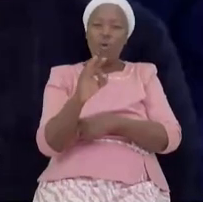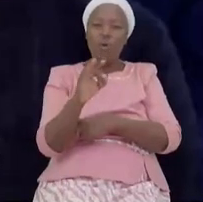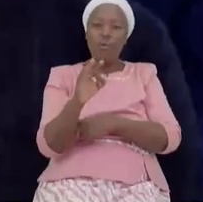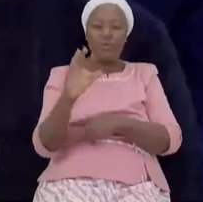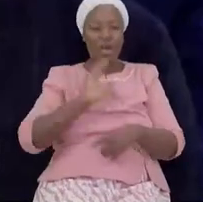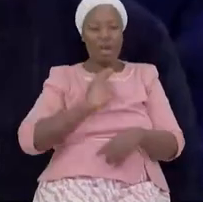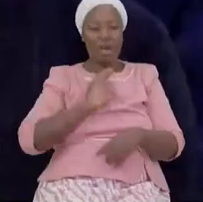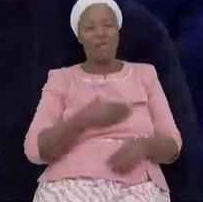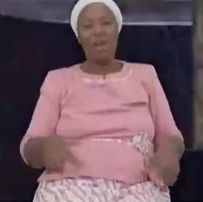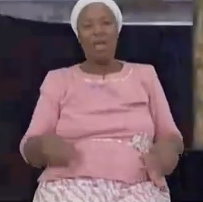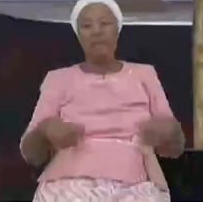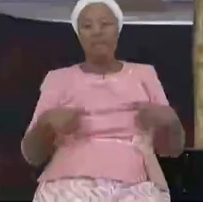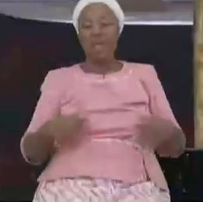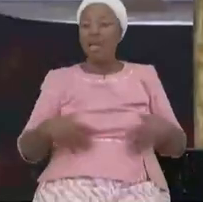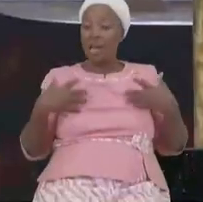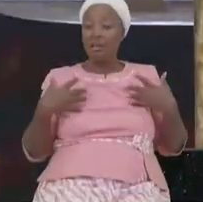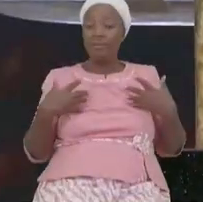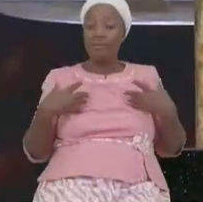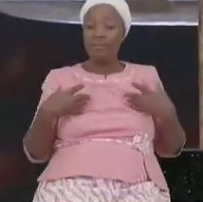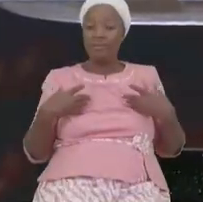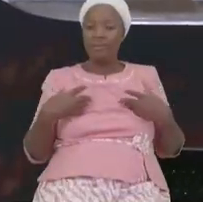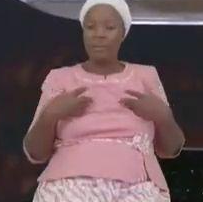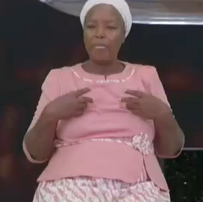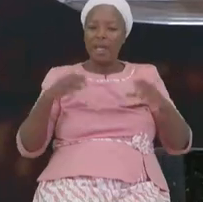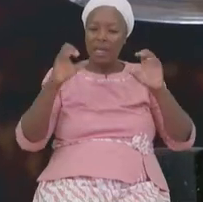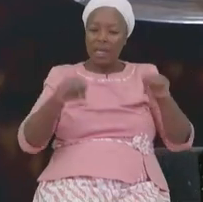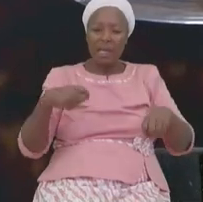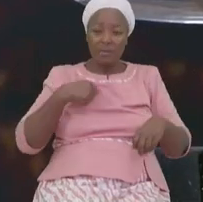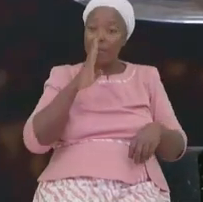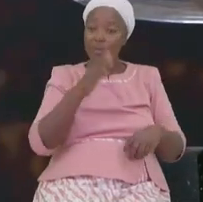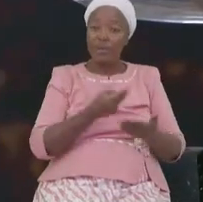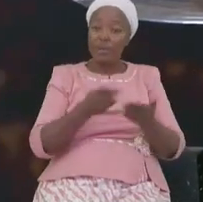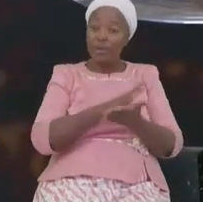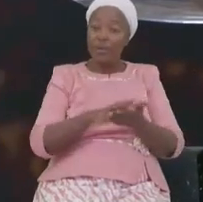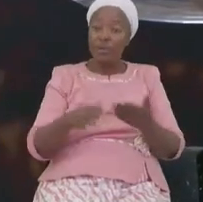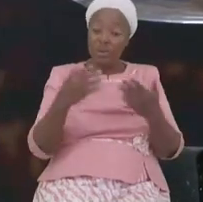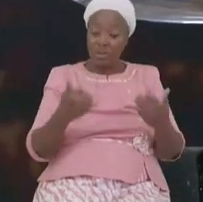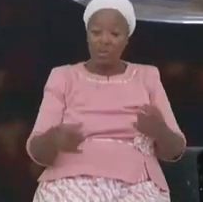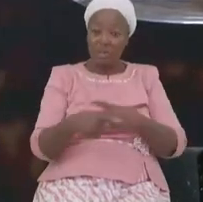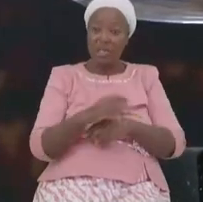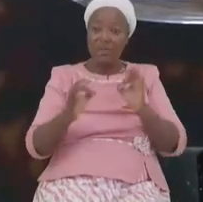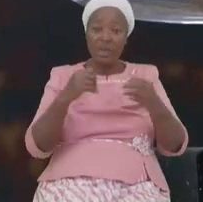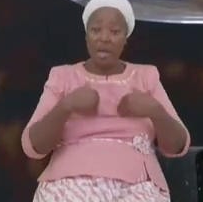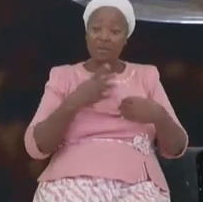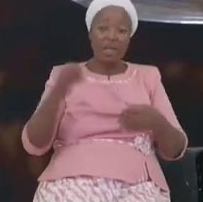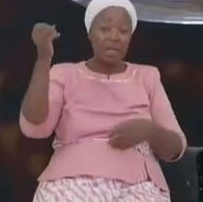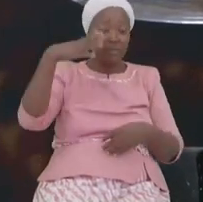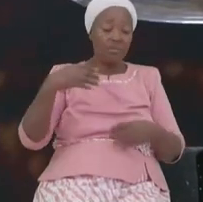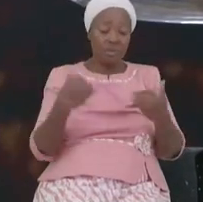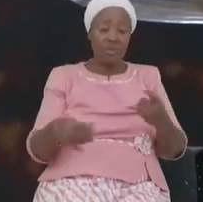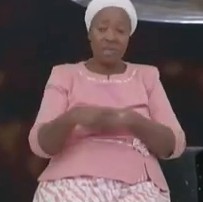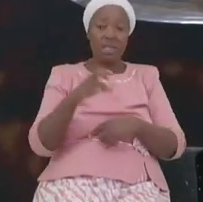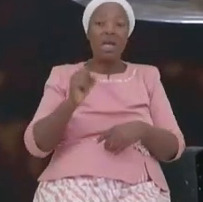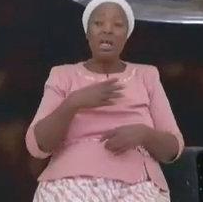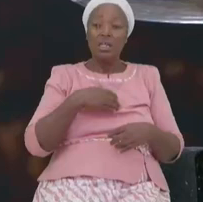vie. Est-ce qu'on peut être saint aujourd'hui? Si nous avons la grâce aujourd'hui, est-ce qu'on peut avoir la même grâce de Dieu